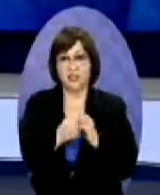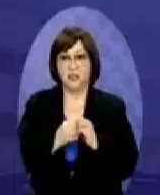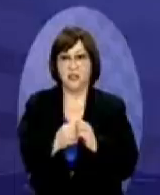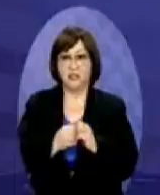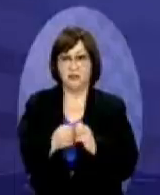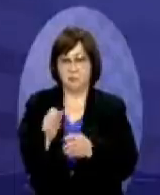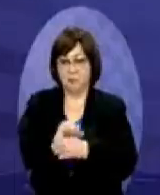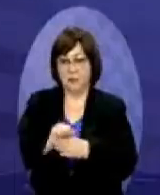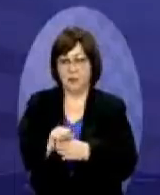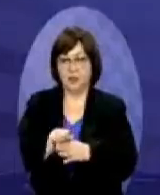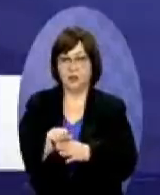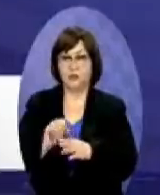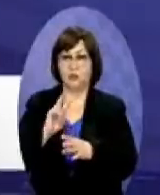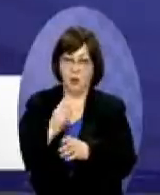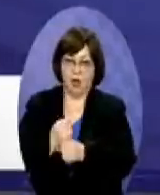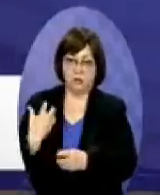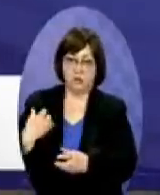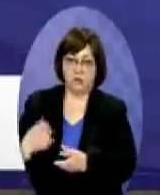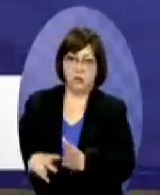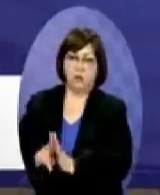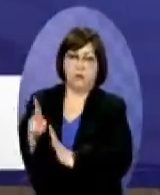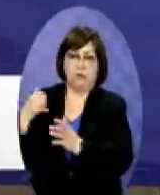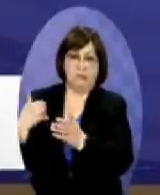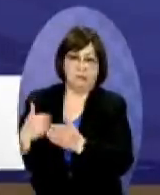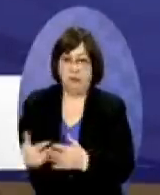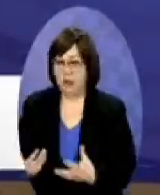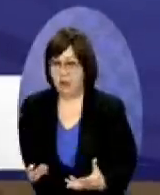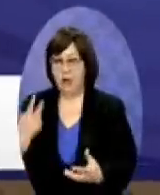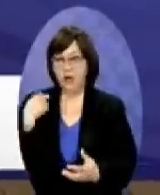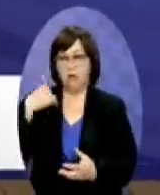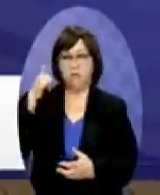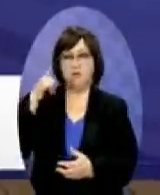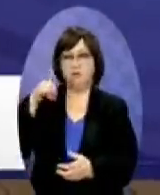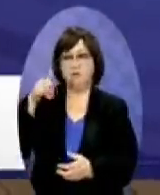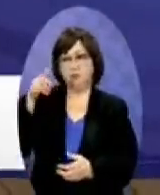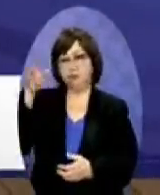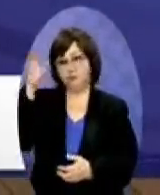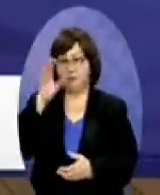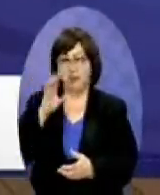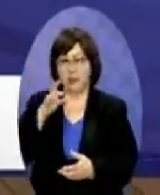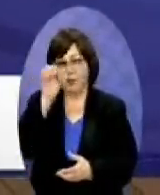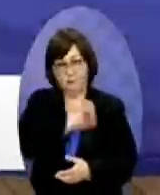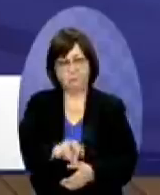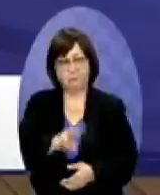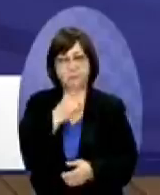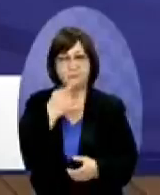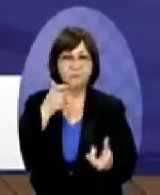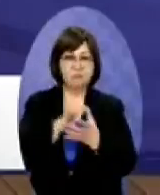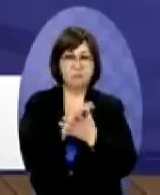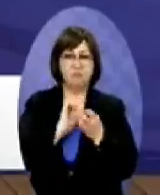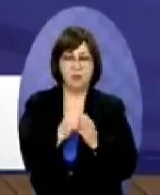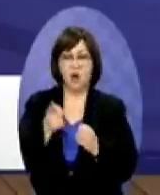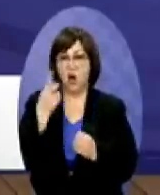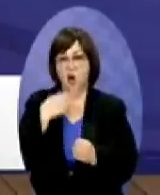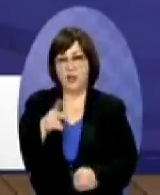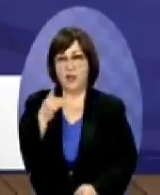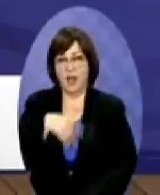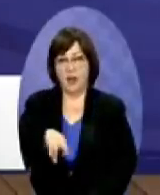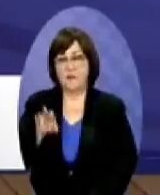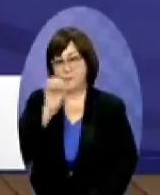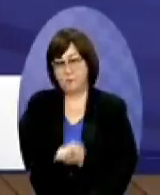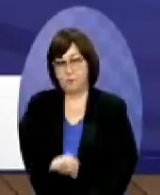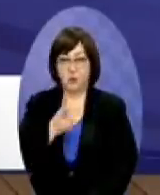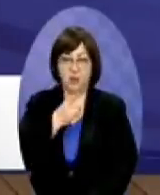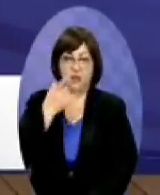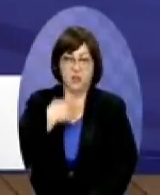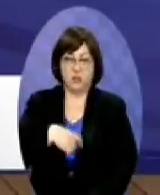аа. Энэ үднээс Британий засгийн газрын тэргүүн Европын холбоотой байгуулсан гэрээний Хойд Ирланд болон Европын холбооны